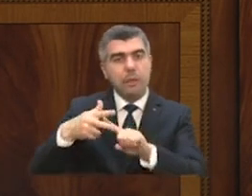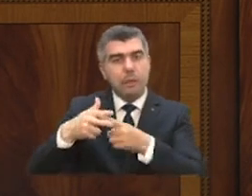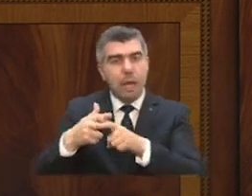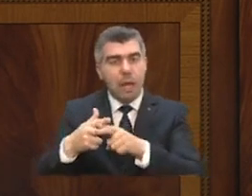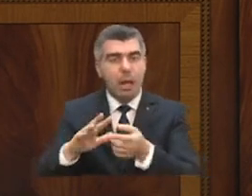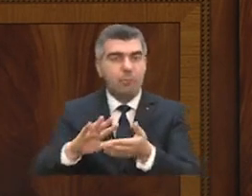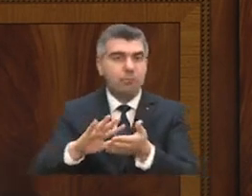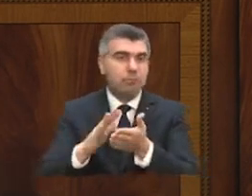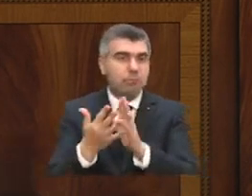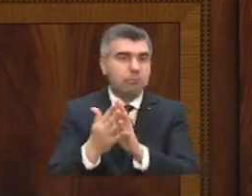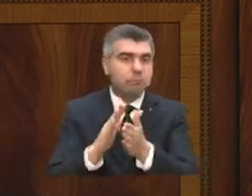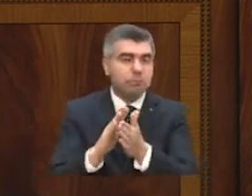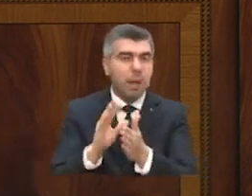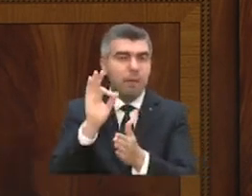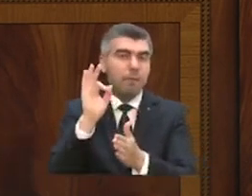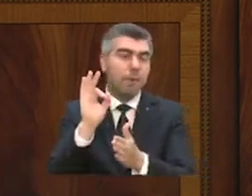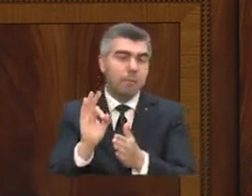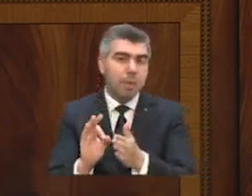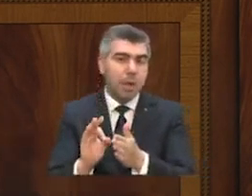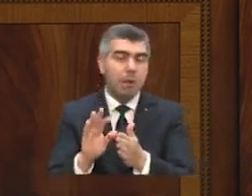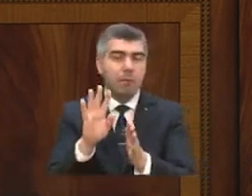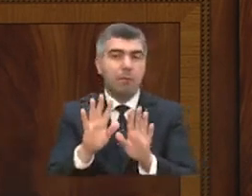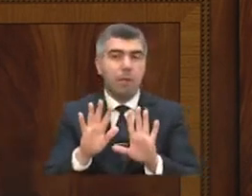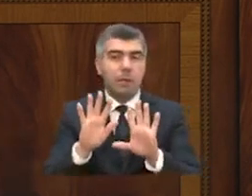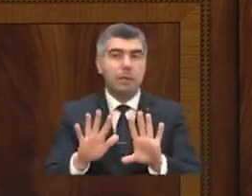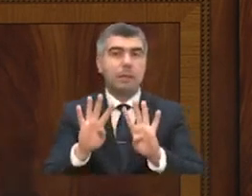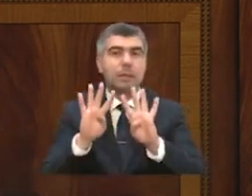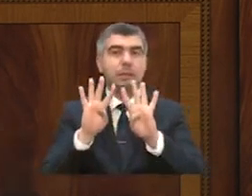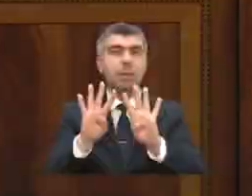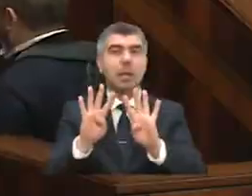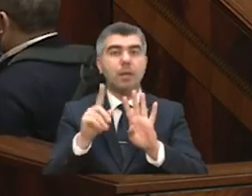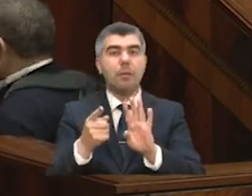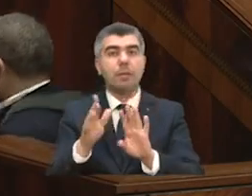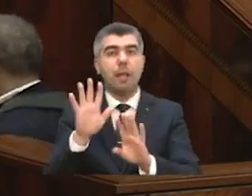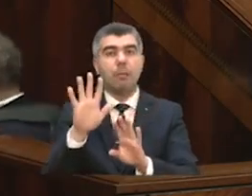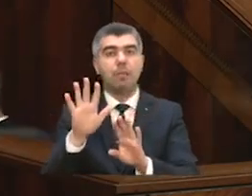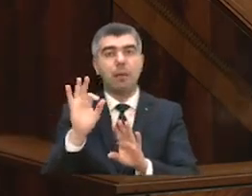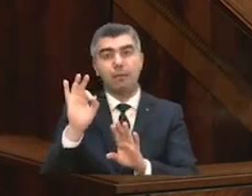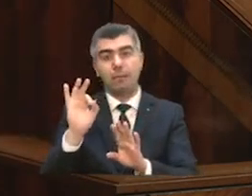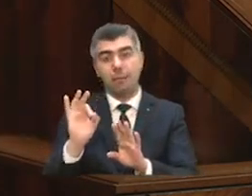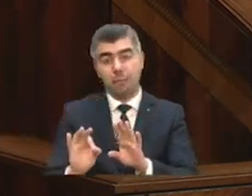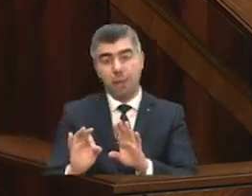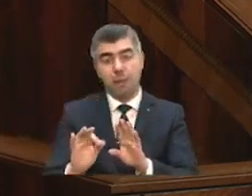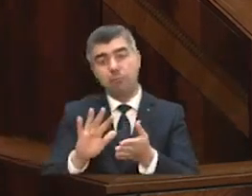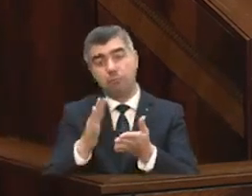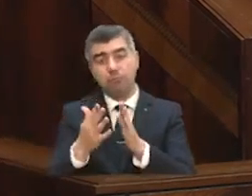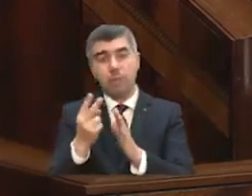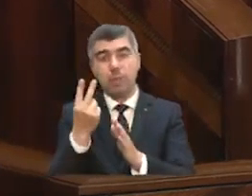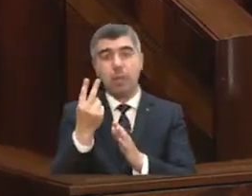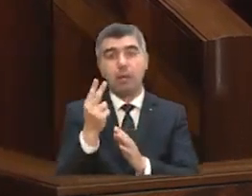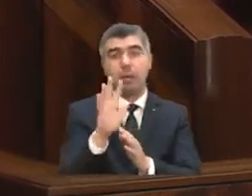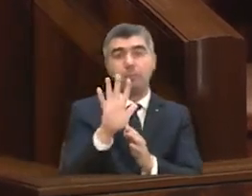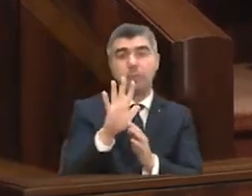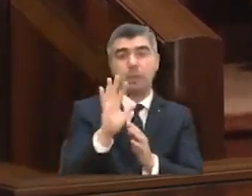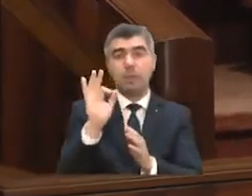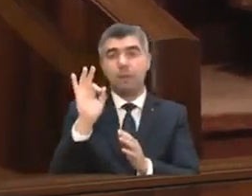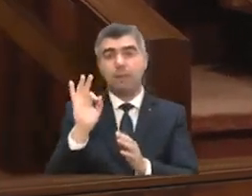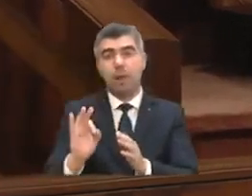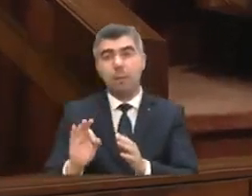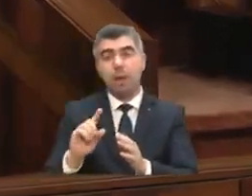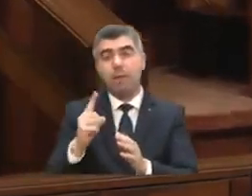بنسبة بلغت على التوالي 18.5% و 51 وتقريبا 52% نهاية شهر